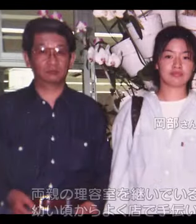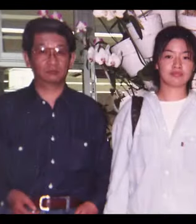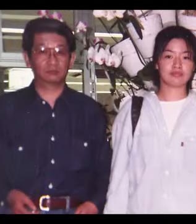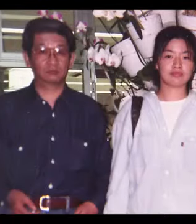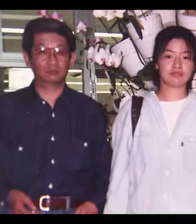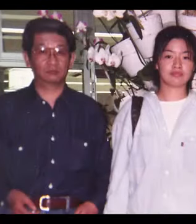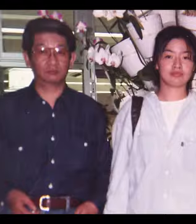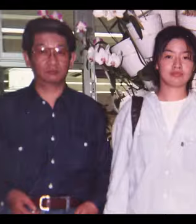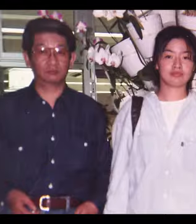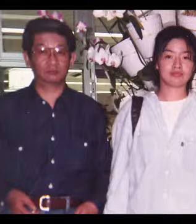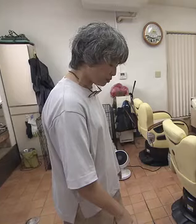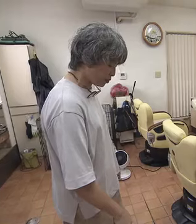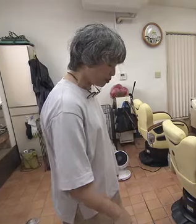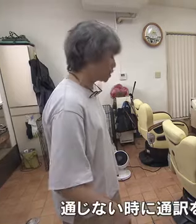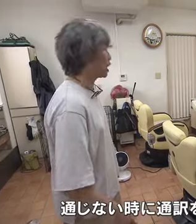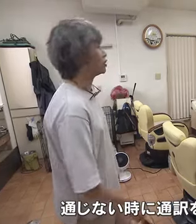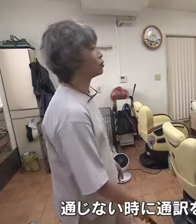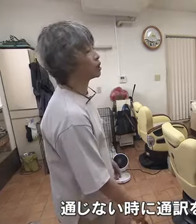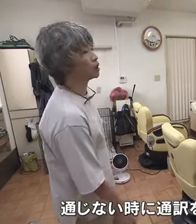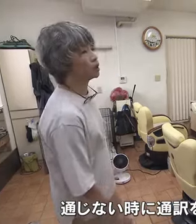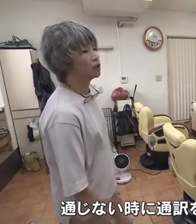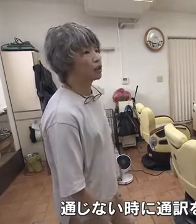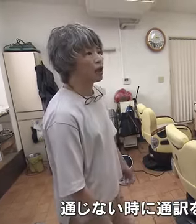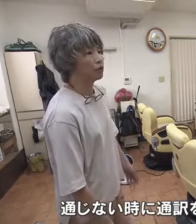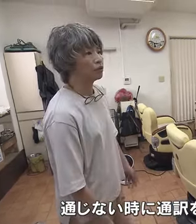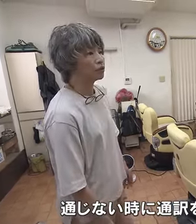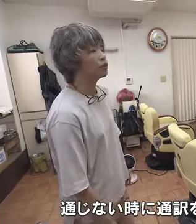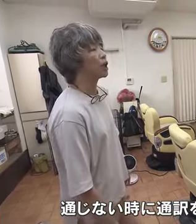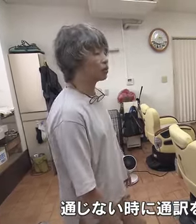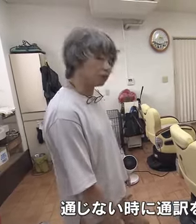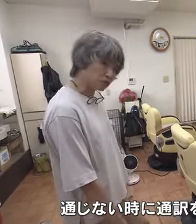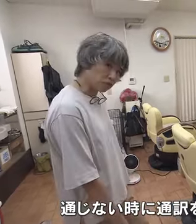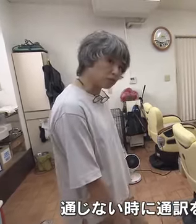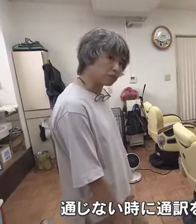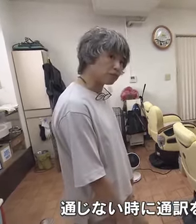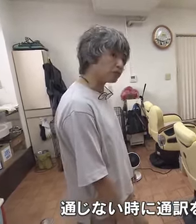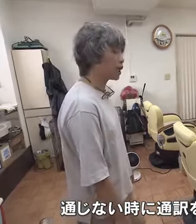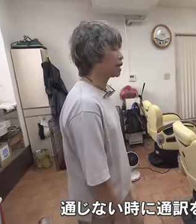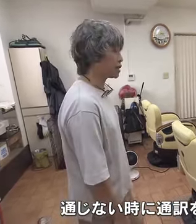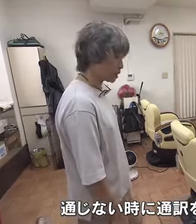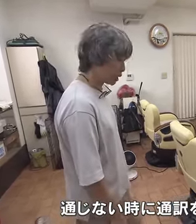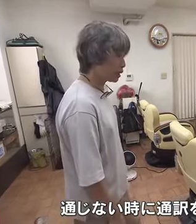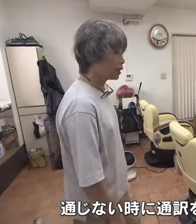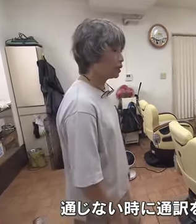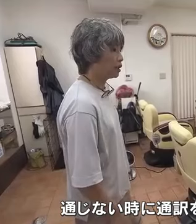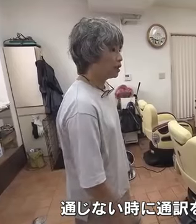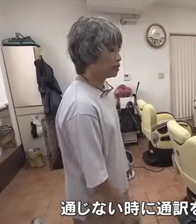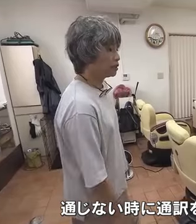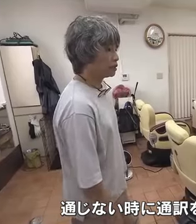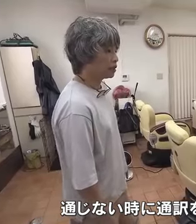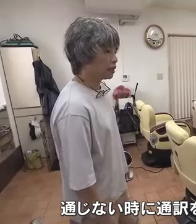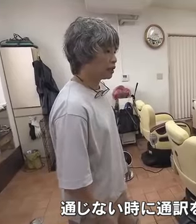。 通じない時に通訳をするいう感じで、